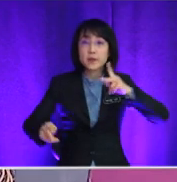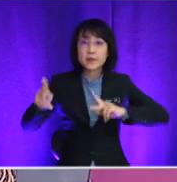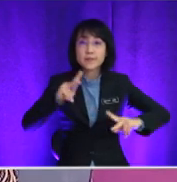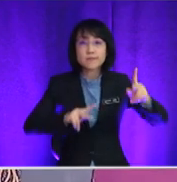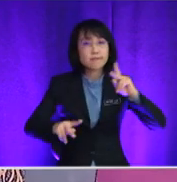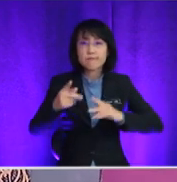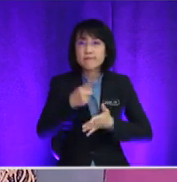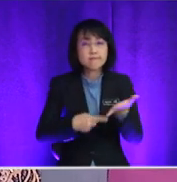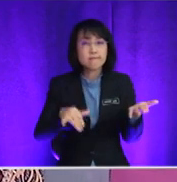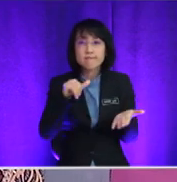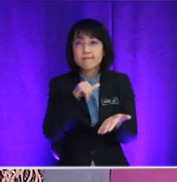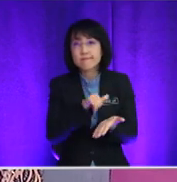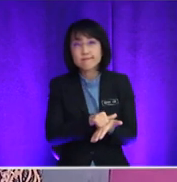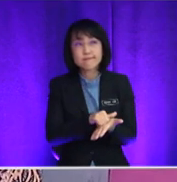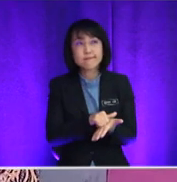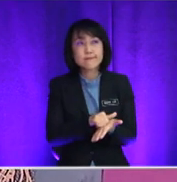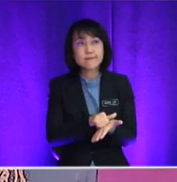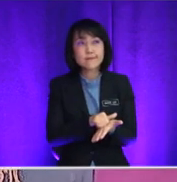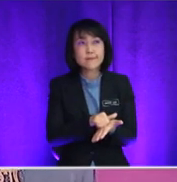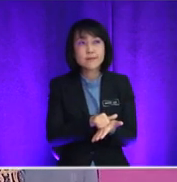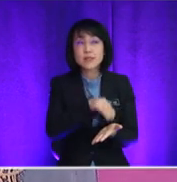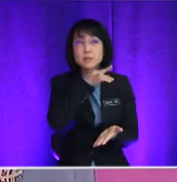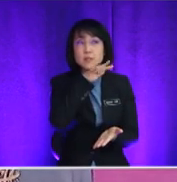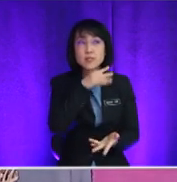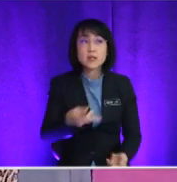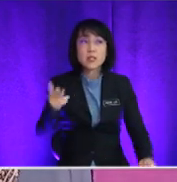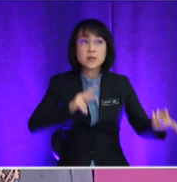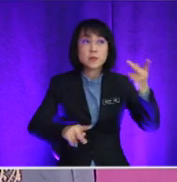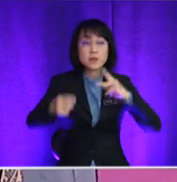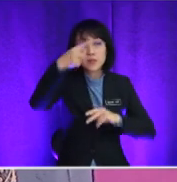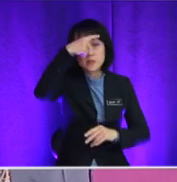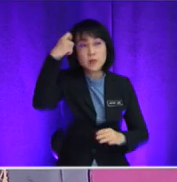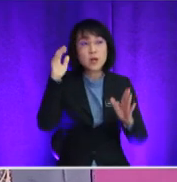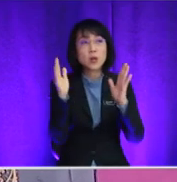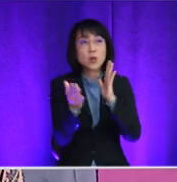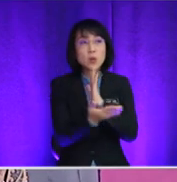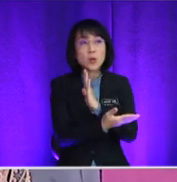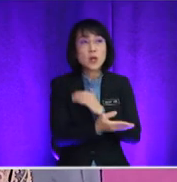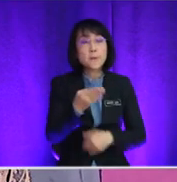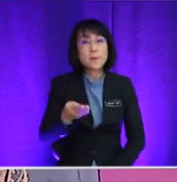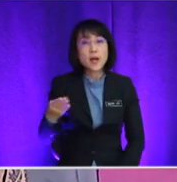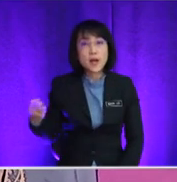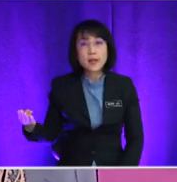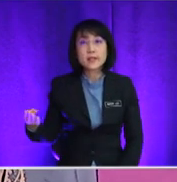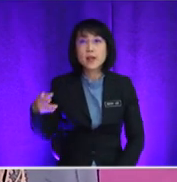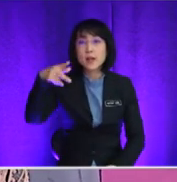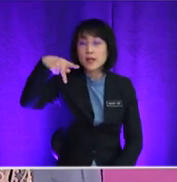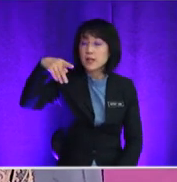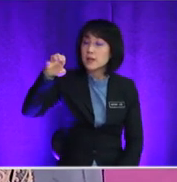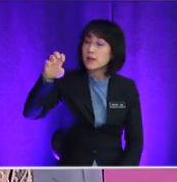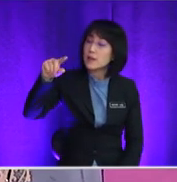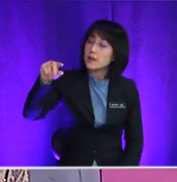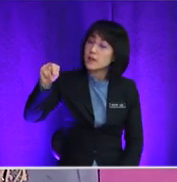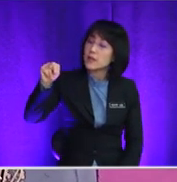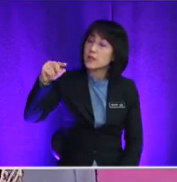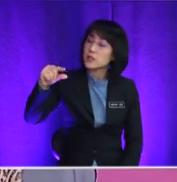mau coba pencemaran yang disebabkan oleh bahan pengawet itu sendiri dalam makanan tuh